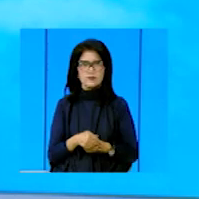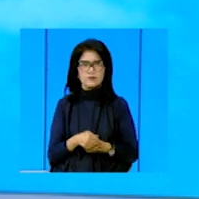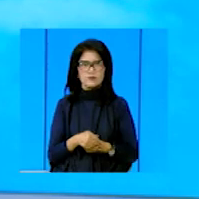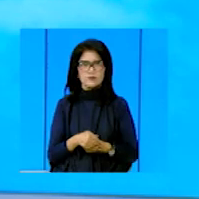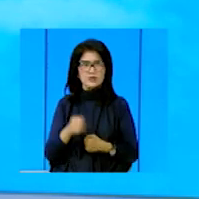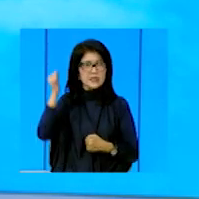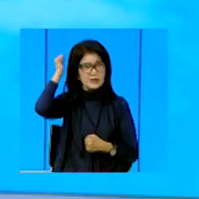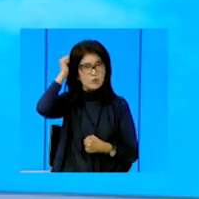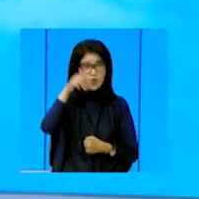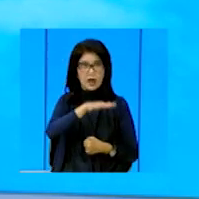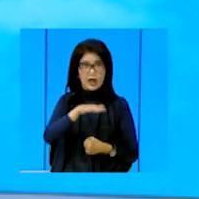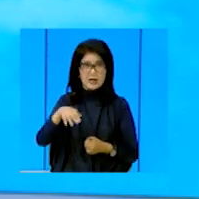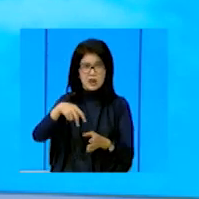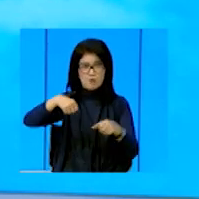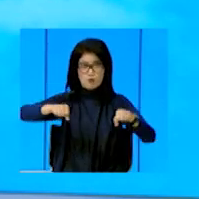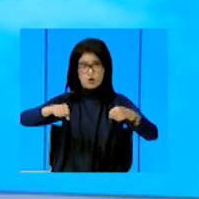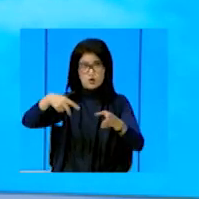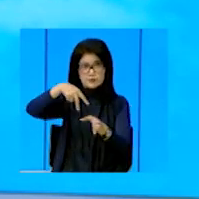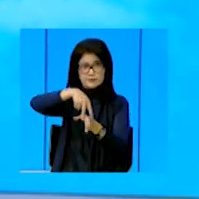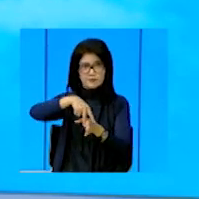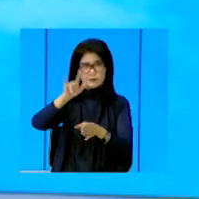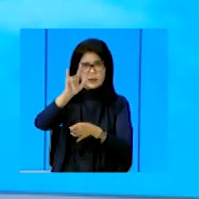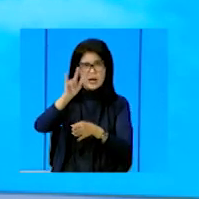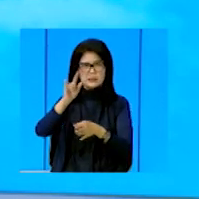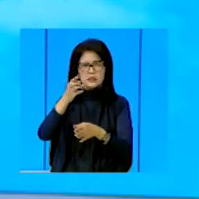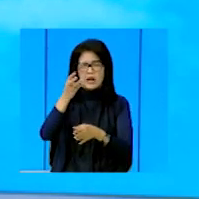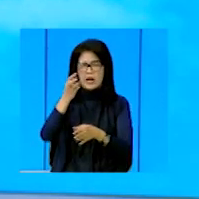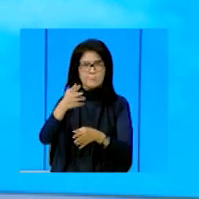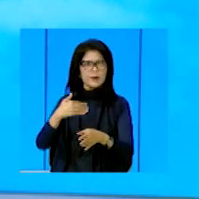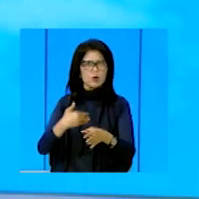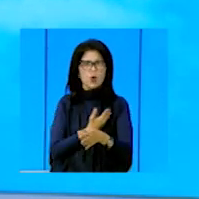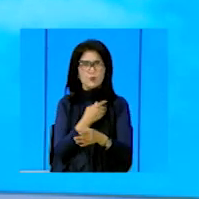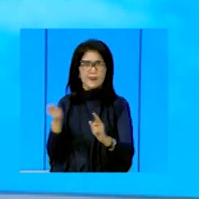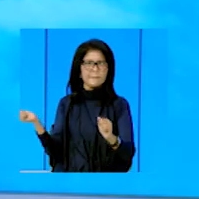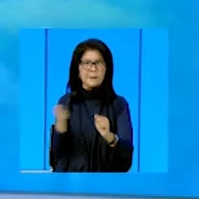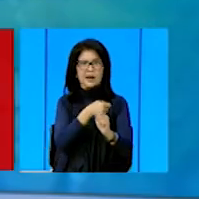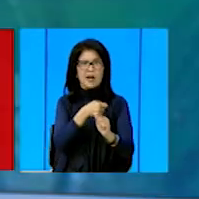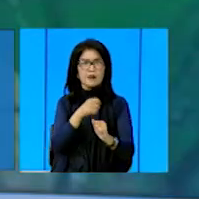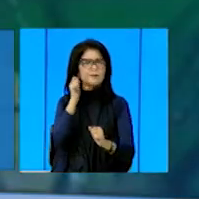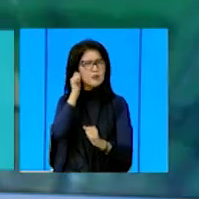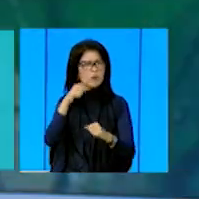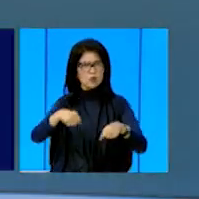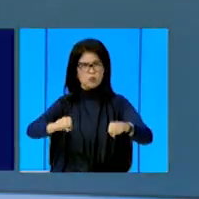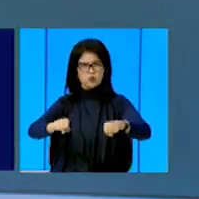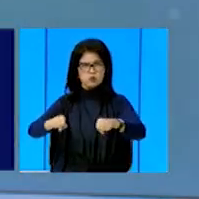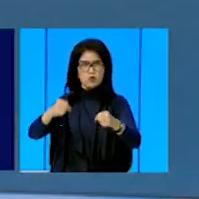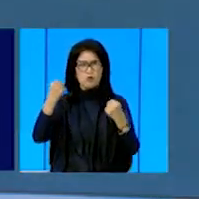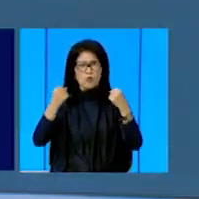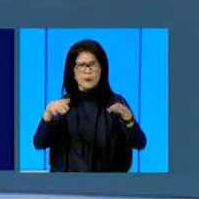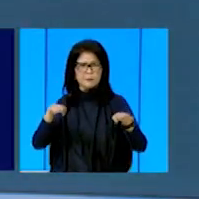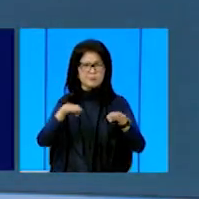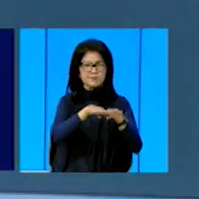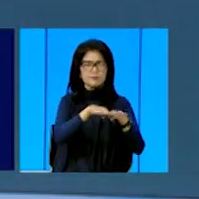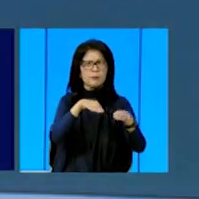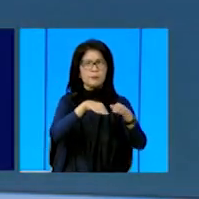Pemirsa, seorang ibu dan anak pengendara motor di Bekasi nyaris menjadi korban begal. Sementara itu, seorang wanita pengemudi mobil terjepit setelah